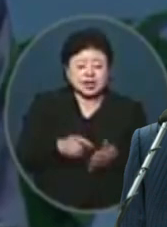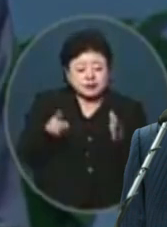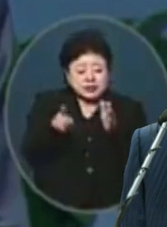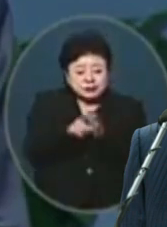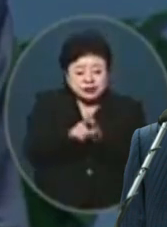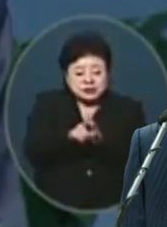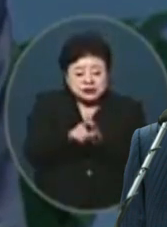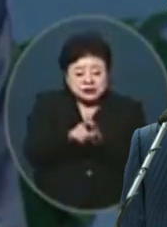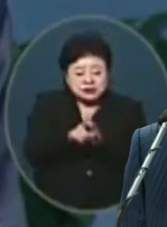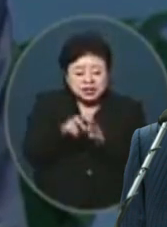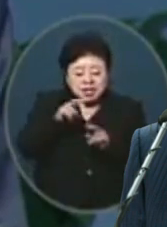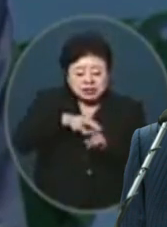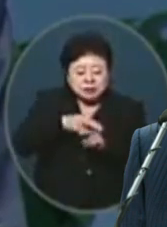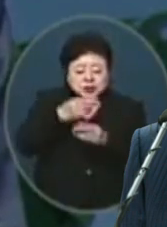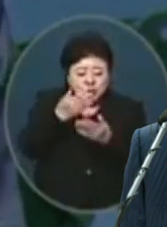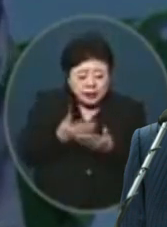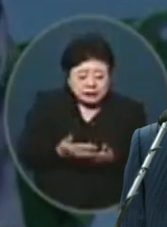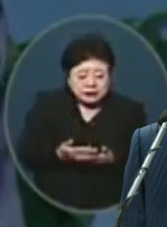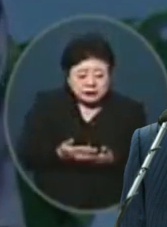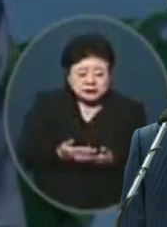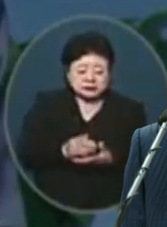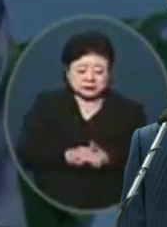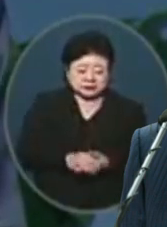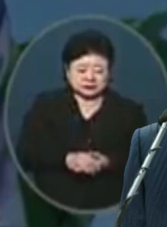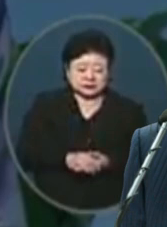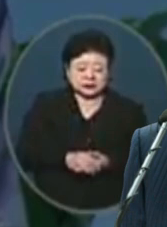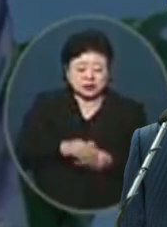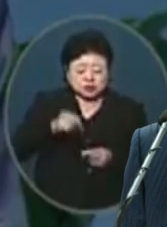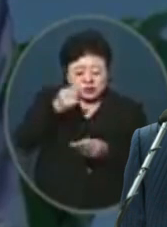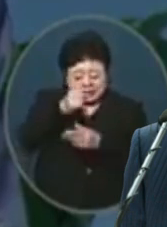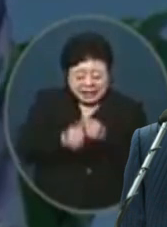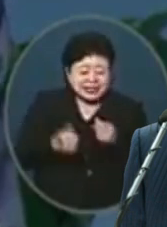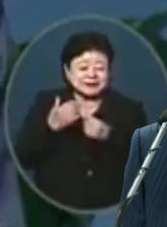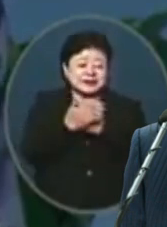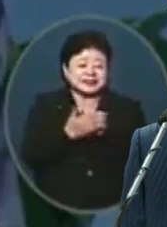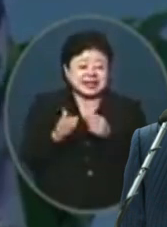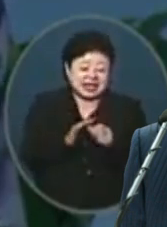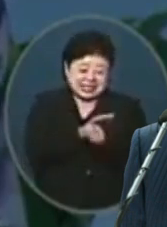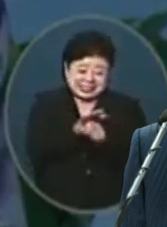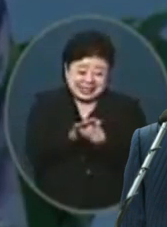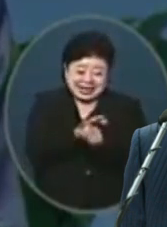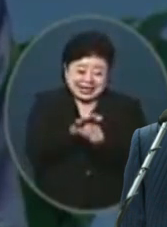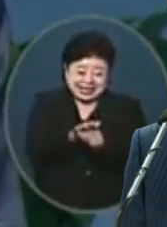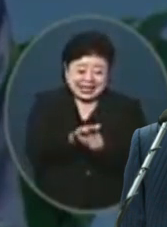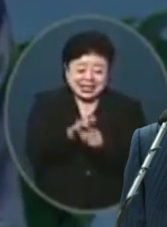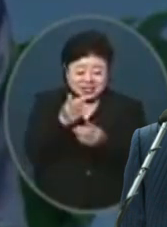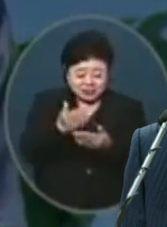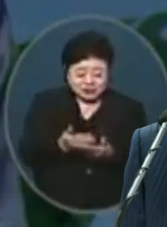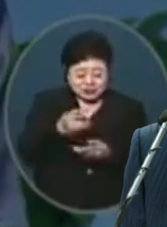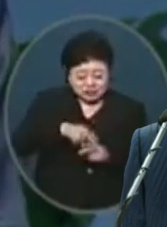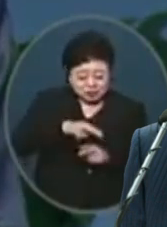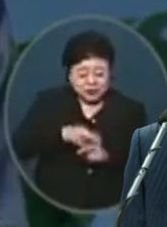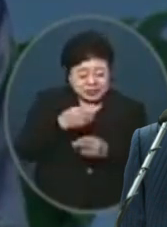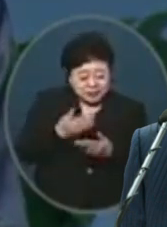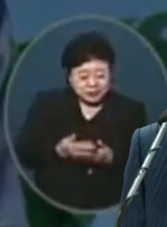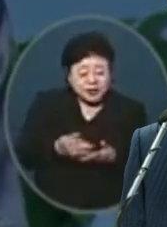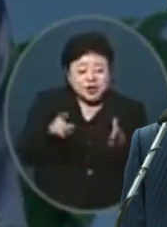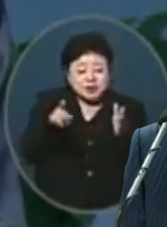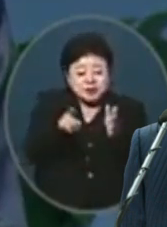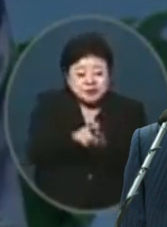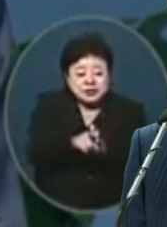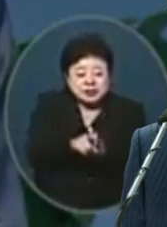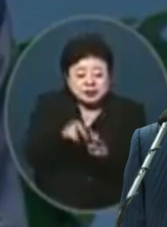믿음을 선물로 받는 손과 같습니다. 구원이 하나님의 은혜와 사랑으로 주어지는 선물이라면 믿음은